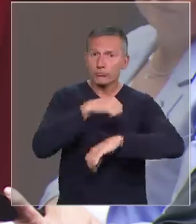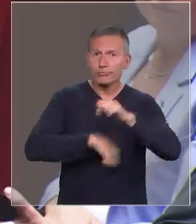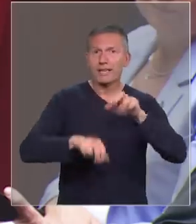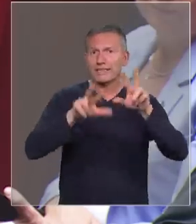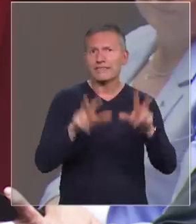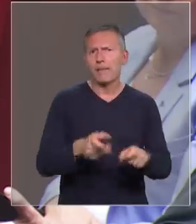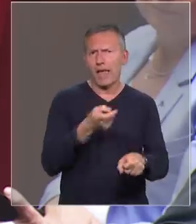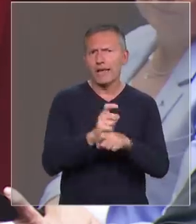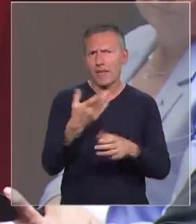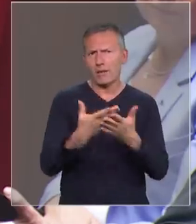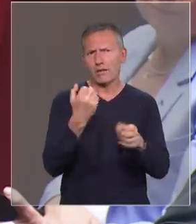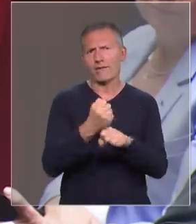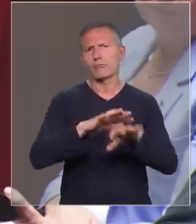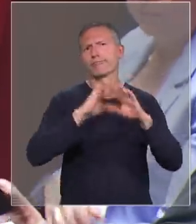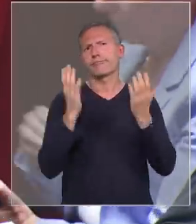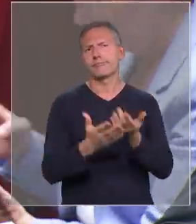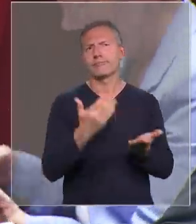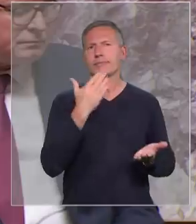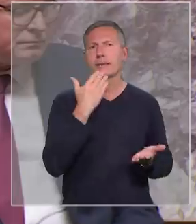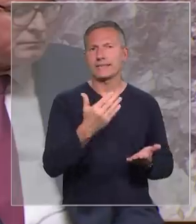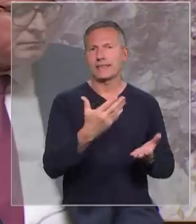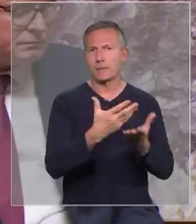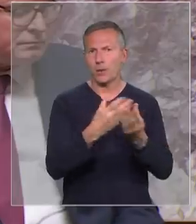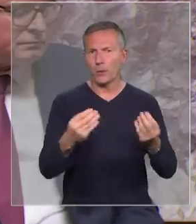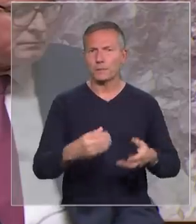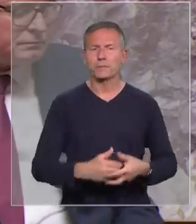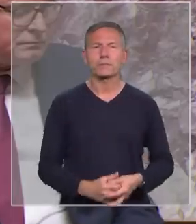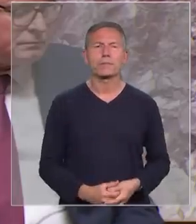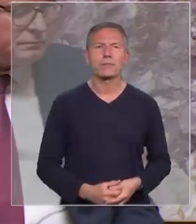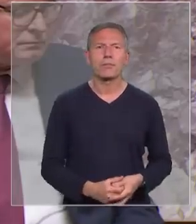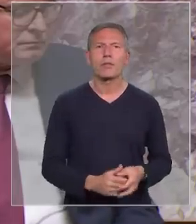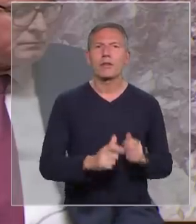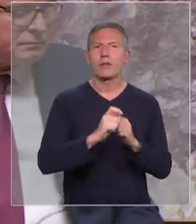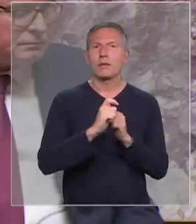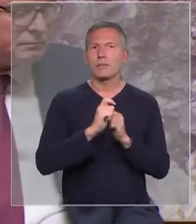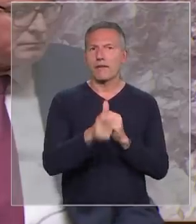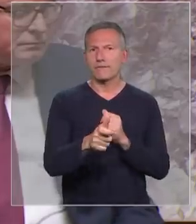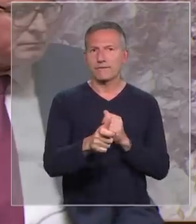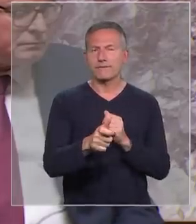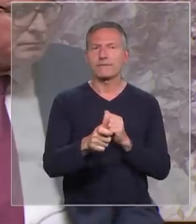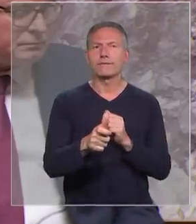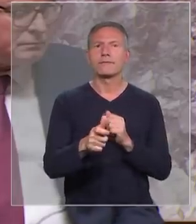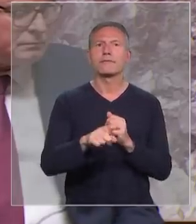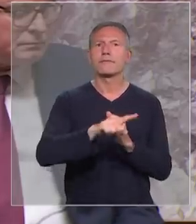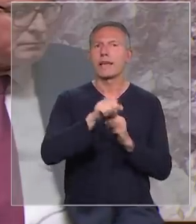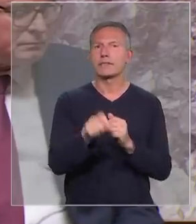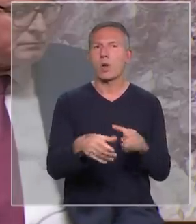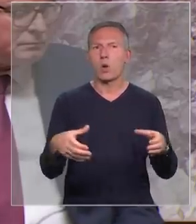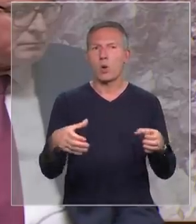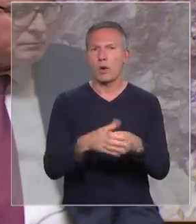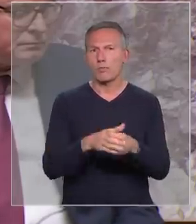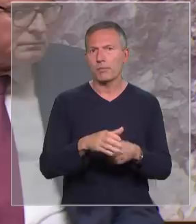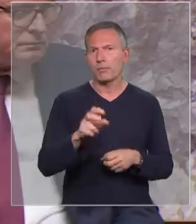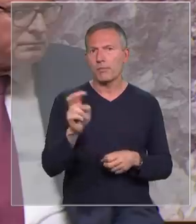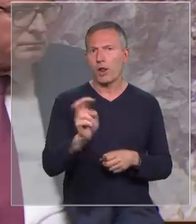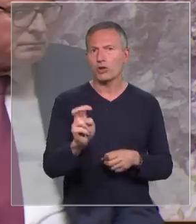cyberharcèlement. Voilà la réponse. Merci beaucoup Monsieur le Ministre. La parole est à Madame Marie-Charlotte Garin pour le groupe écologiste.